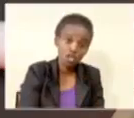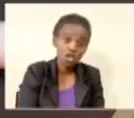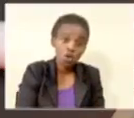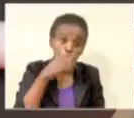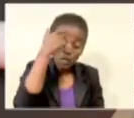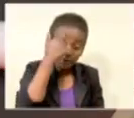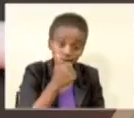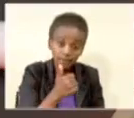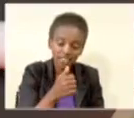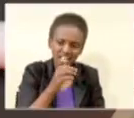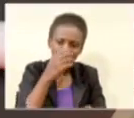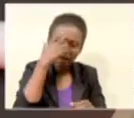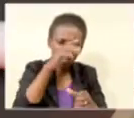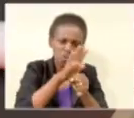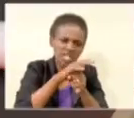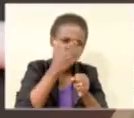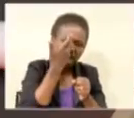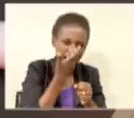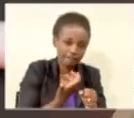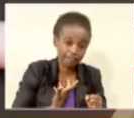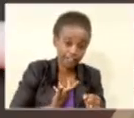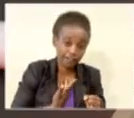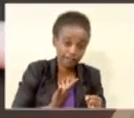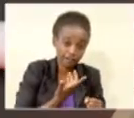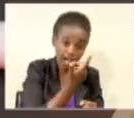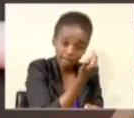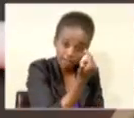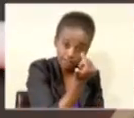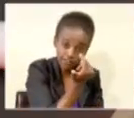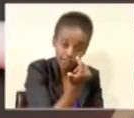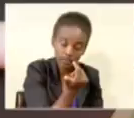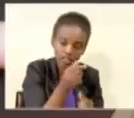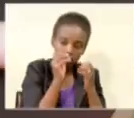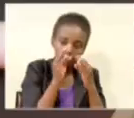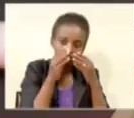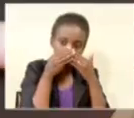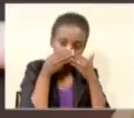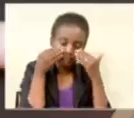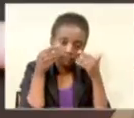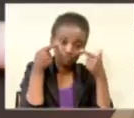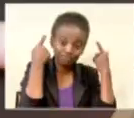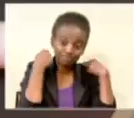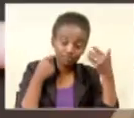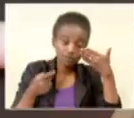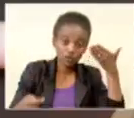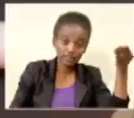akangaka abantu benshi baragafite ubu tuvuga yego ngiye kukambara